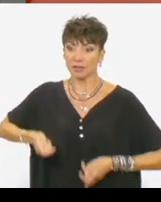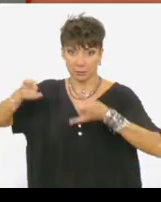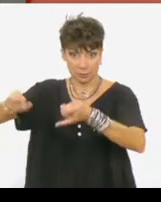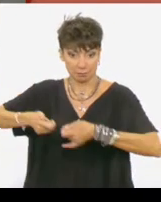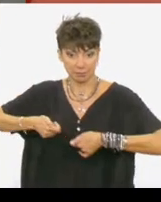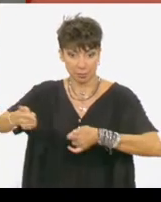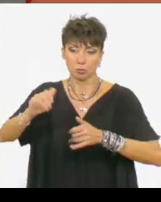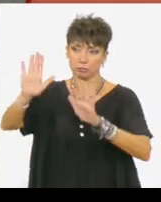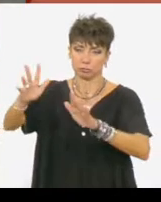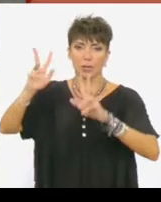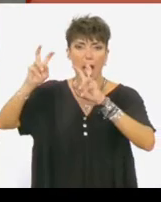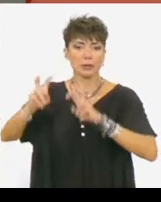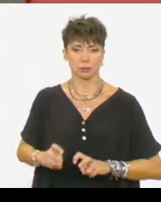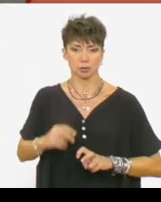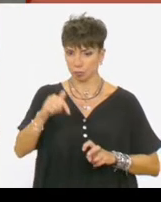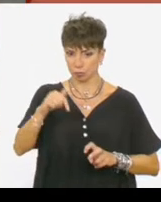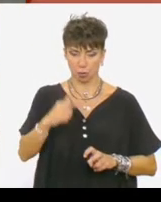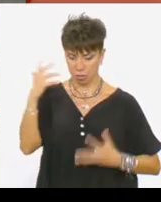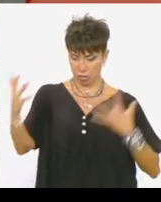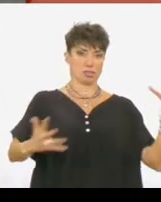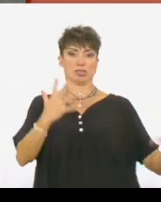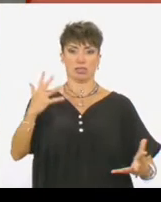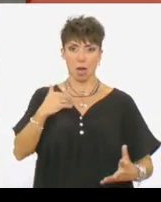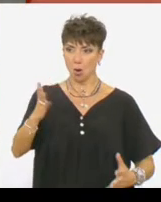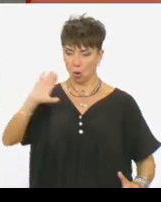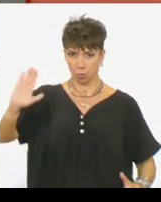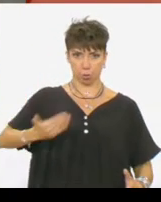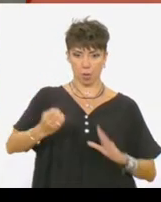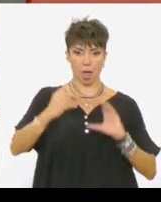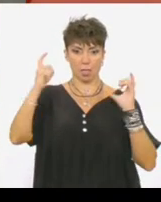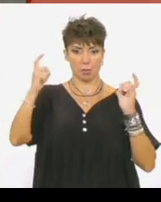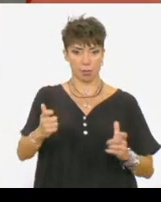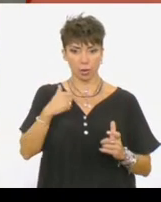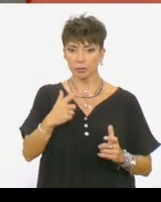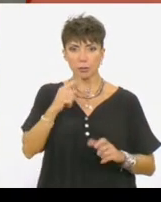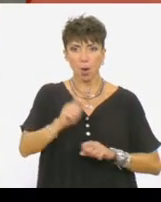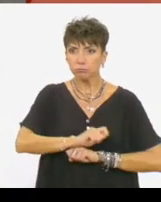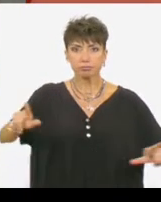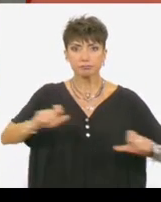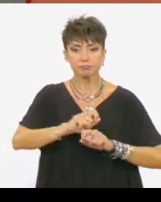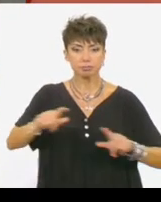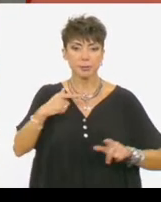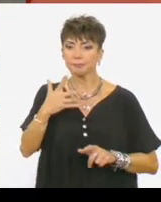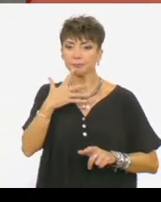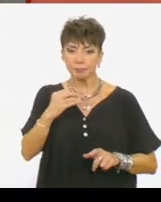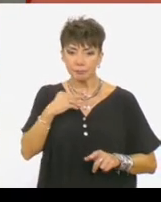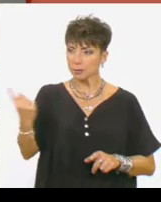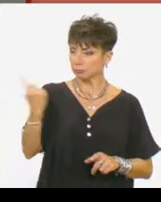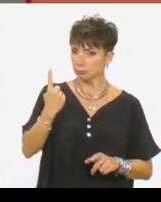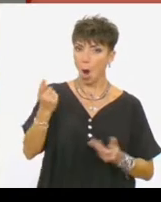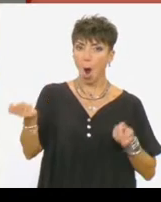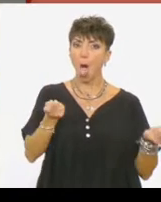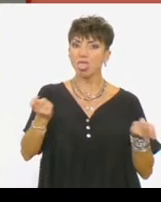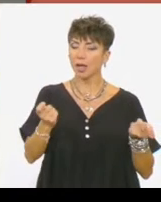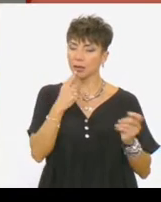τα ενδεχόμενα. Καταλαβαίνετε και για μένα υπήρξε ένας ευκαιριασμός, διότι και εγώ έβγαλα ένα δελτίο τύπου, διότι αυτή ήταν η οδηγία την οποία είχα προκειμένου να εξηγώ